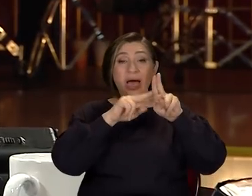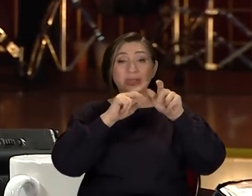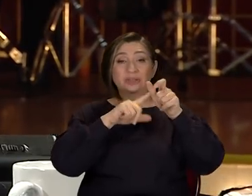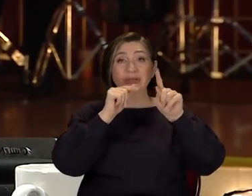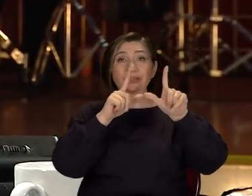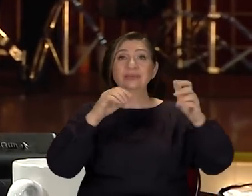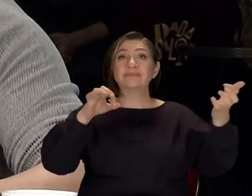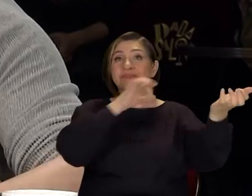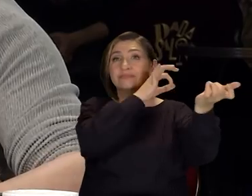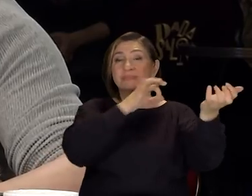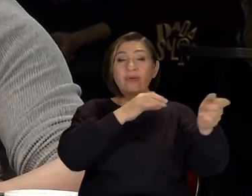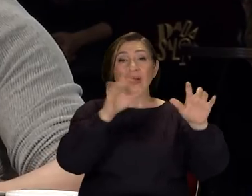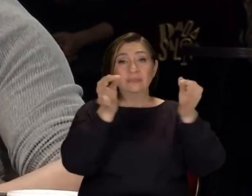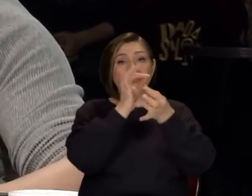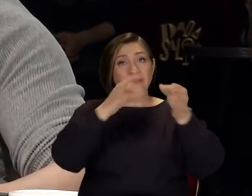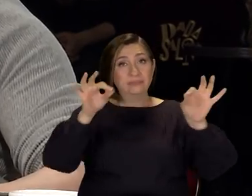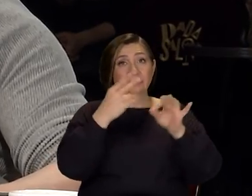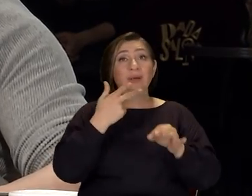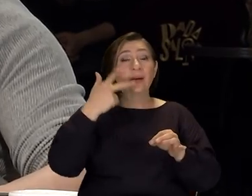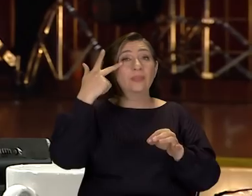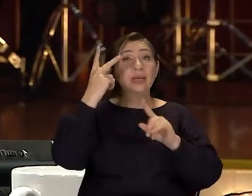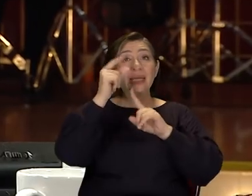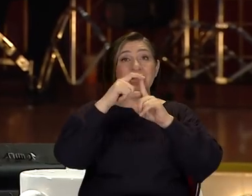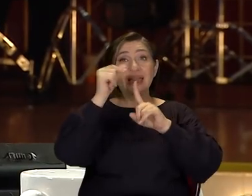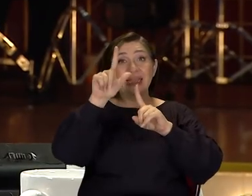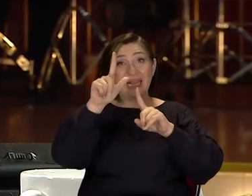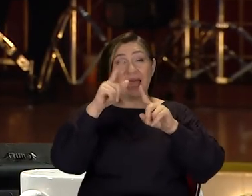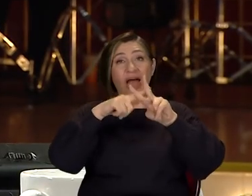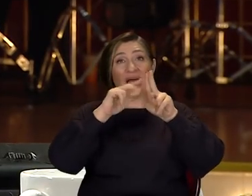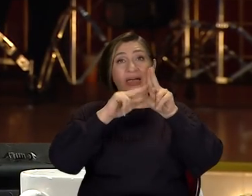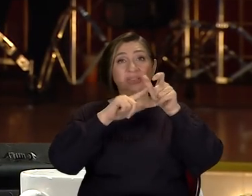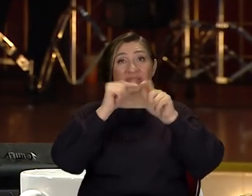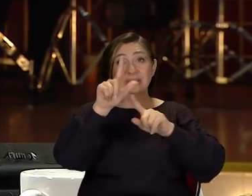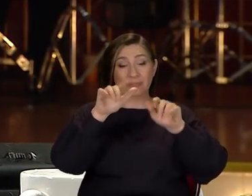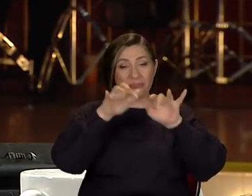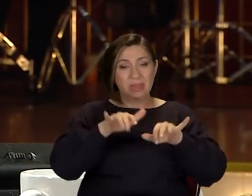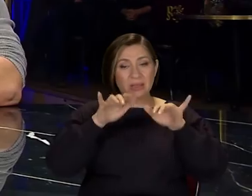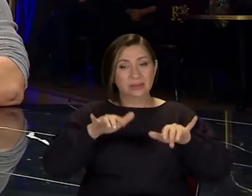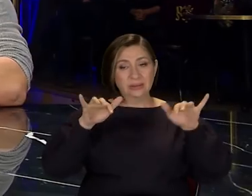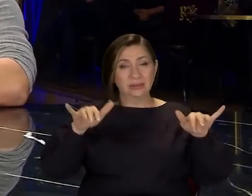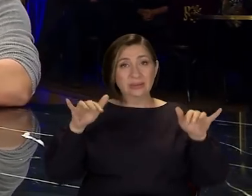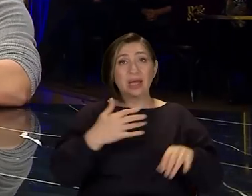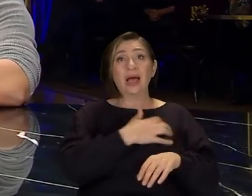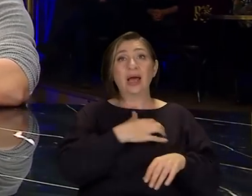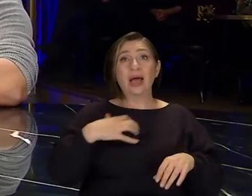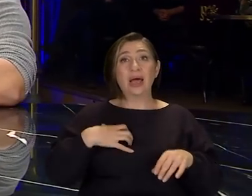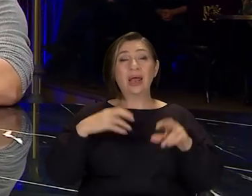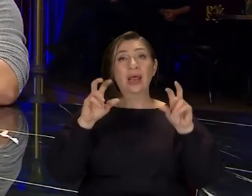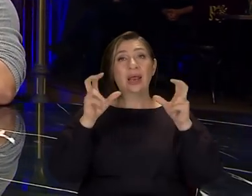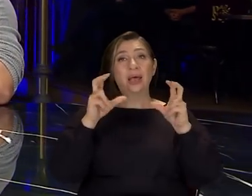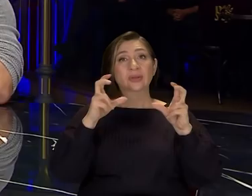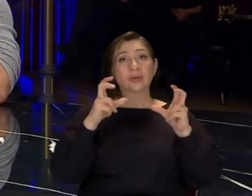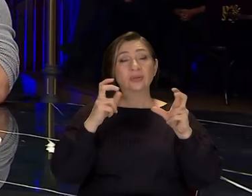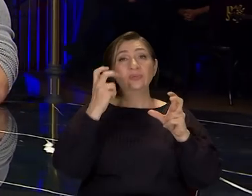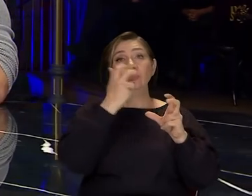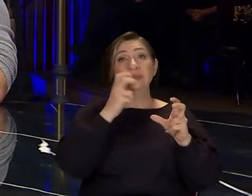ve Filarmoni Orkestrası şefi. Evet. Abla İdil Akçıl. Piyano öğretmeni. Piyanist ve piyano. Annem radyoda klasik